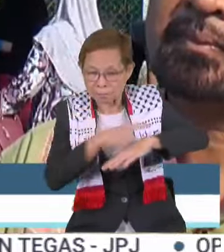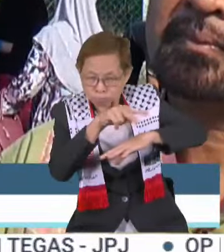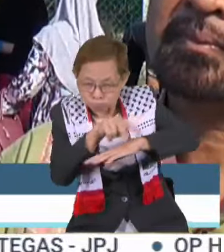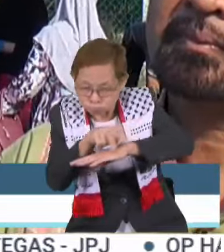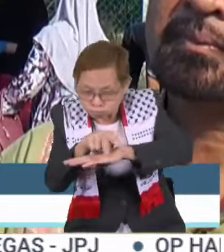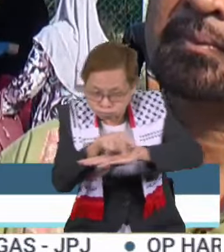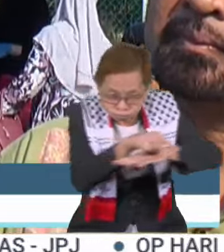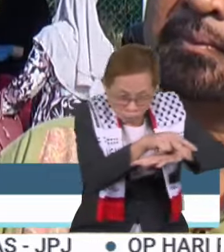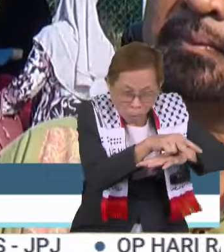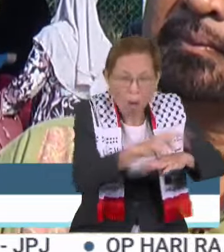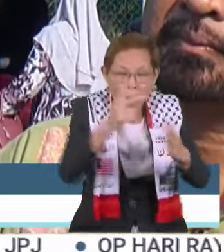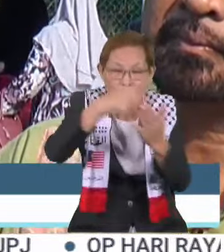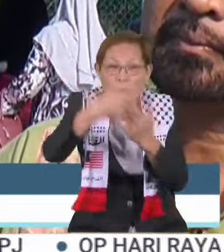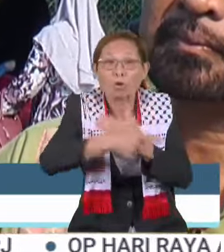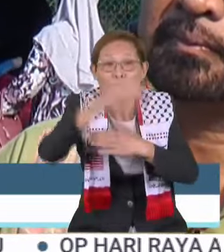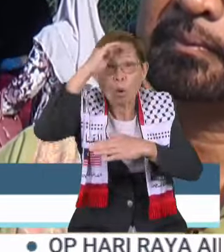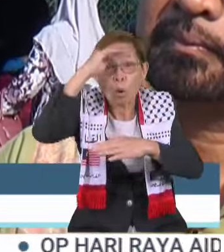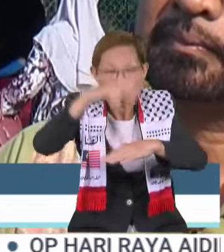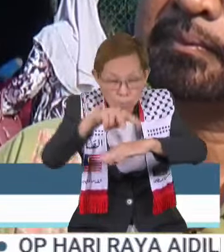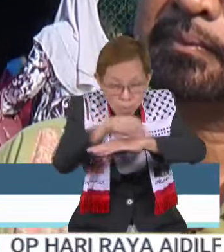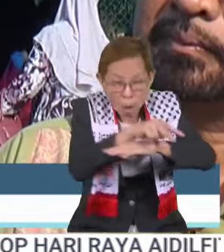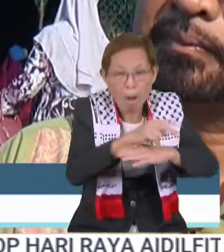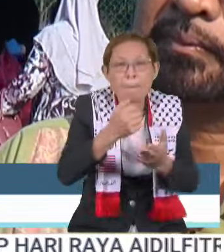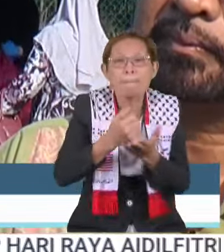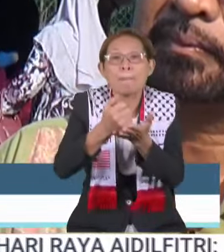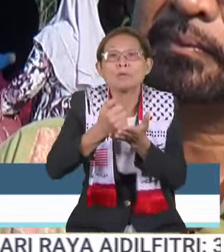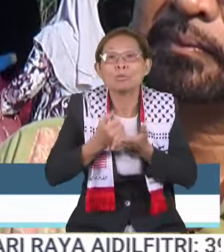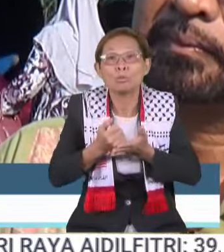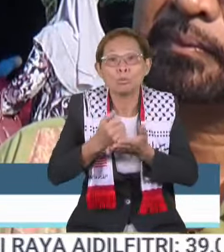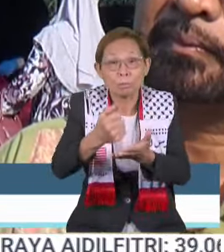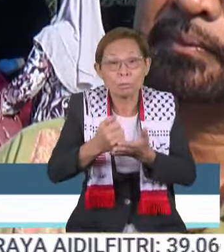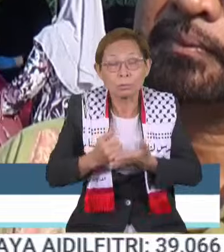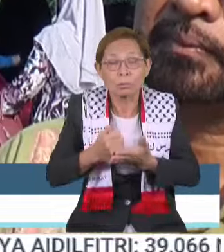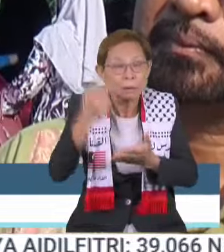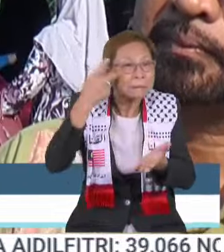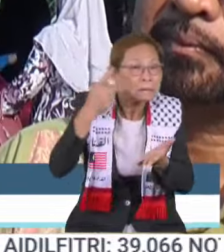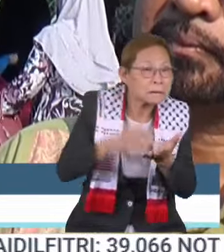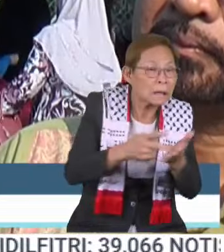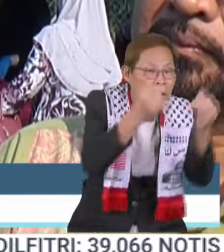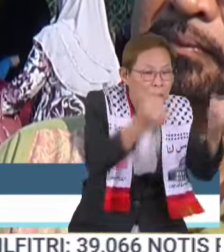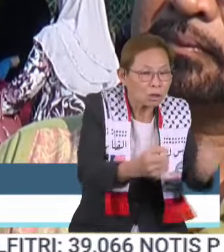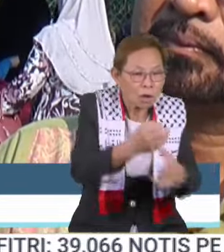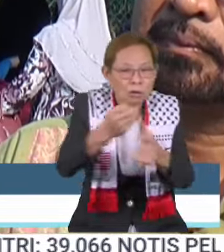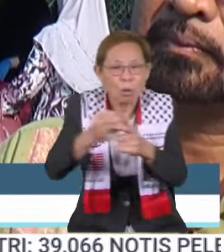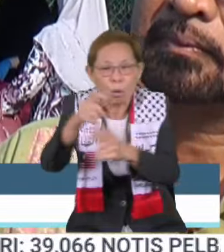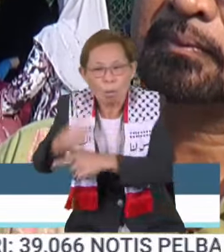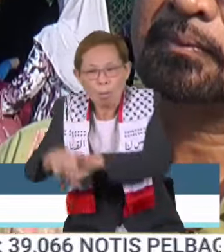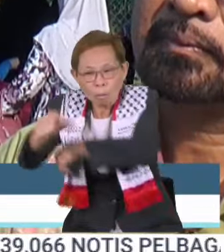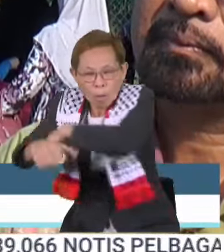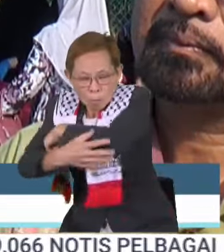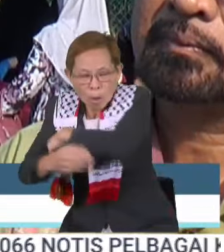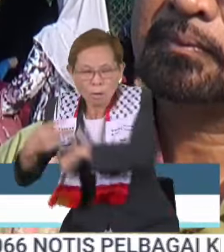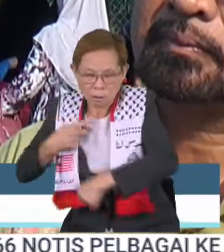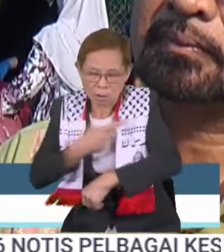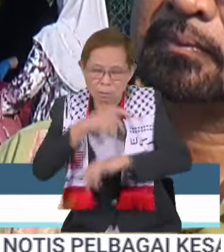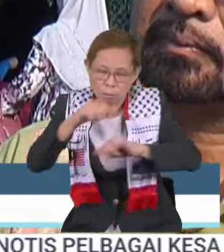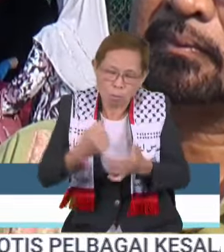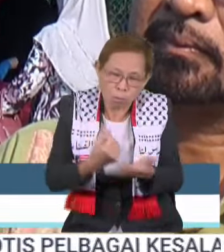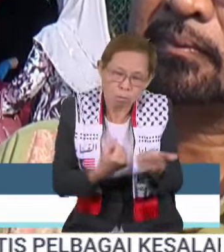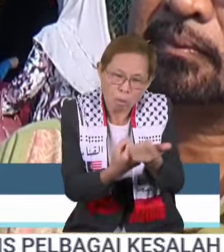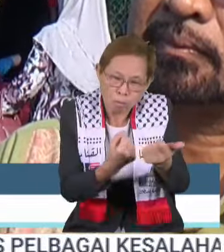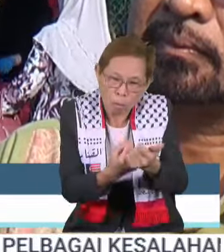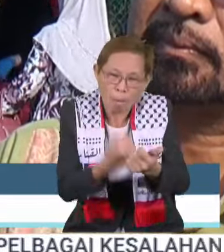kita merasakan bahawa program-program sebegini akan membantu kita untuk mengenal pasti individu ataupun asnaf-asnaf yang boleh untuk kita support